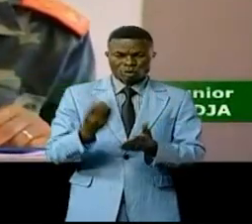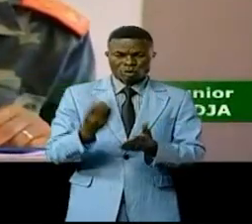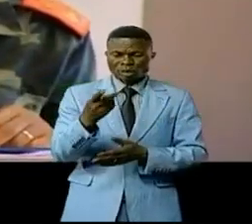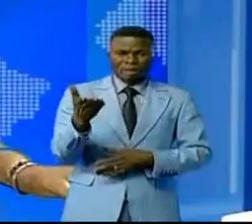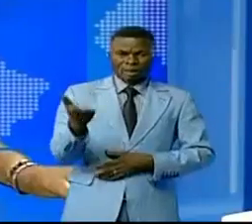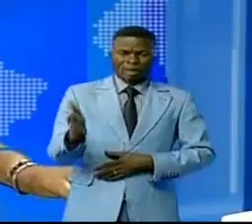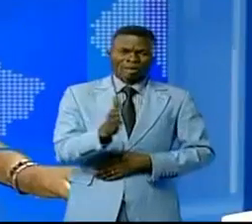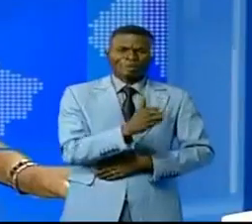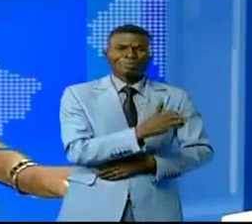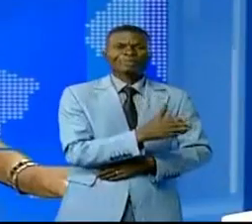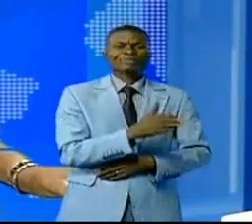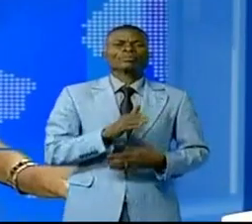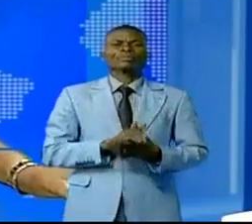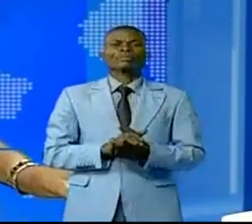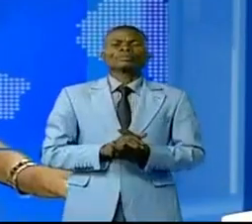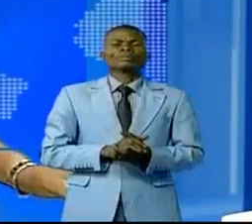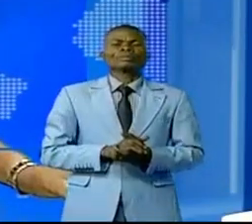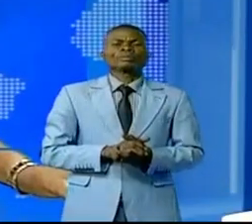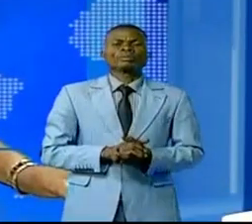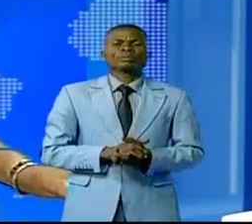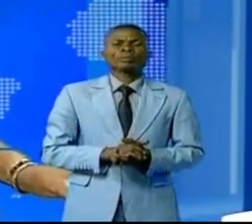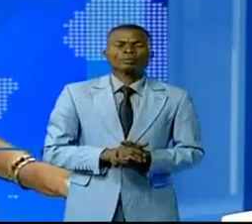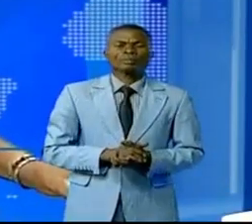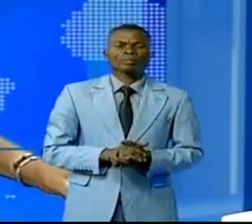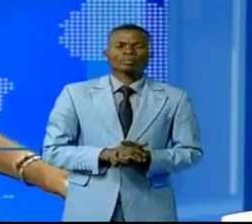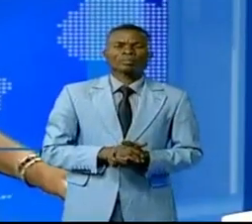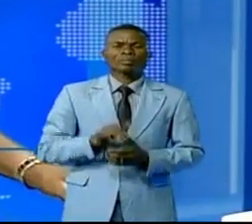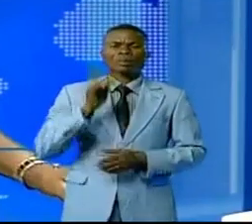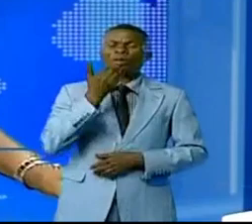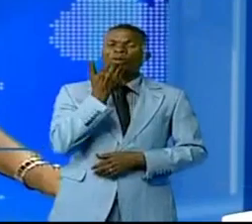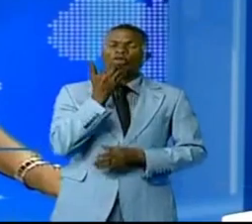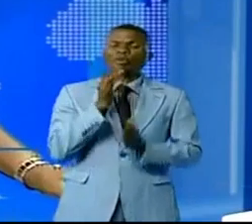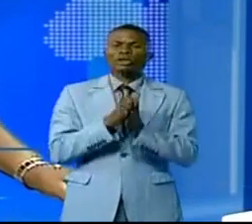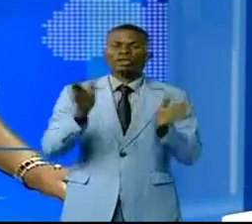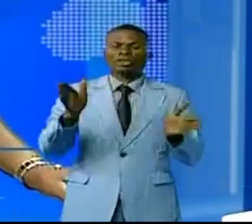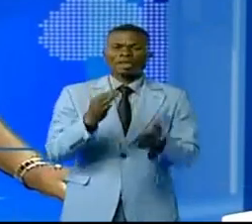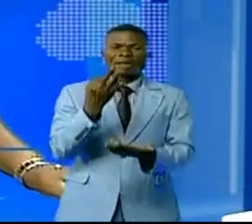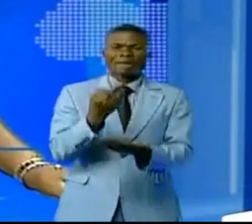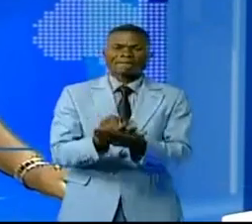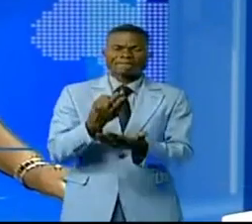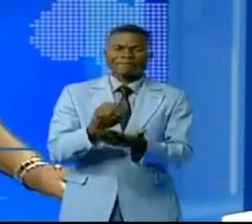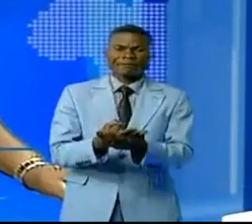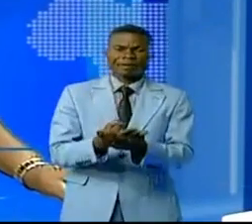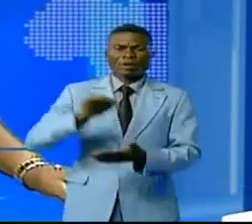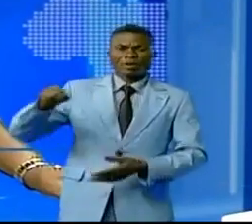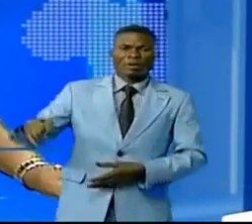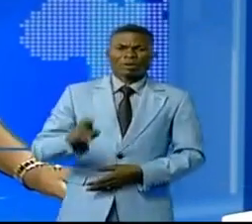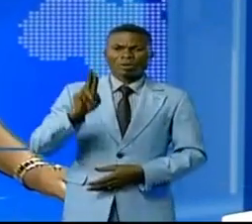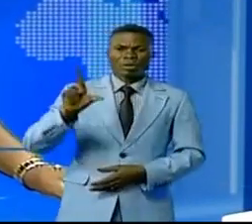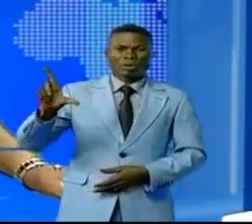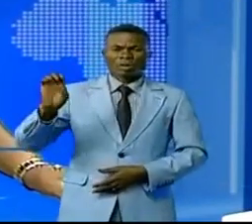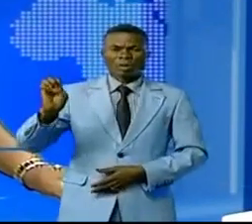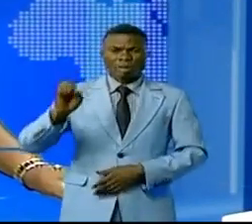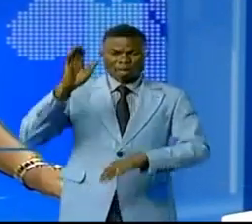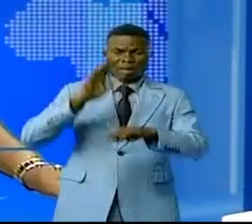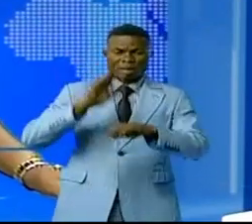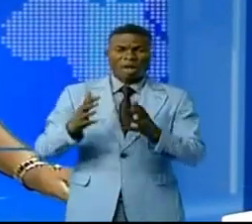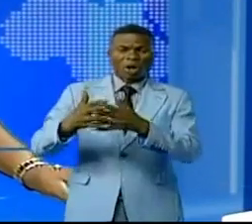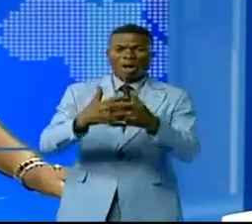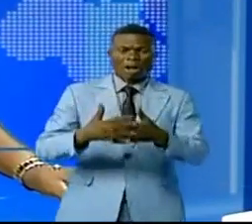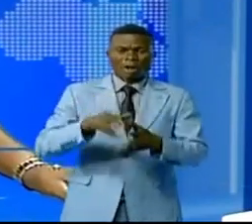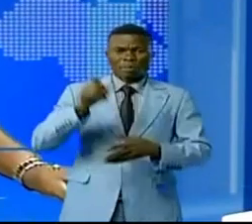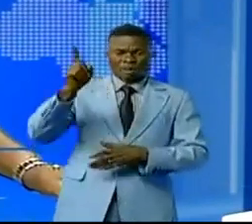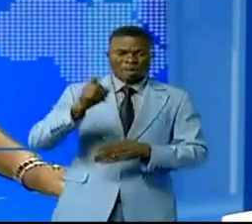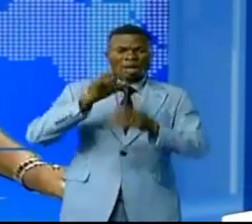provinces. Et puis, l'inspecteur général de finances, Jules Alinghetti, était dernièrement aux États-Unis où il